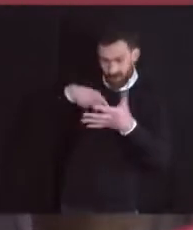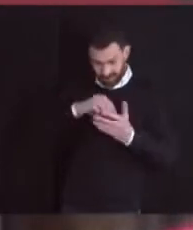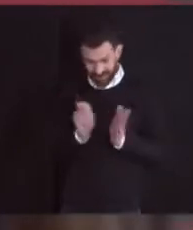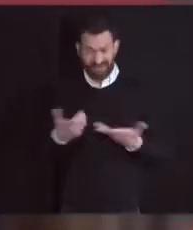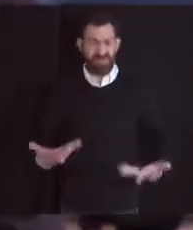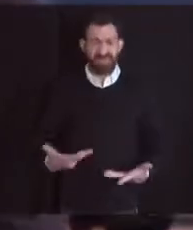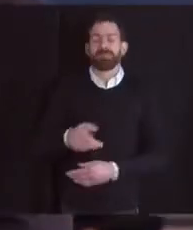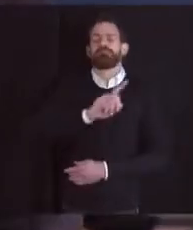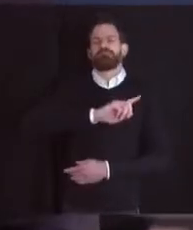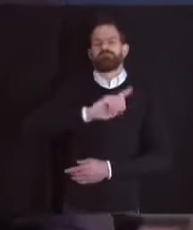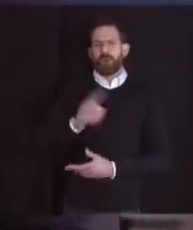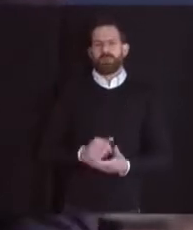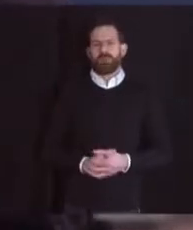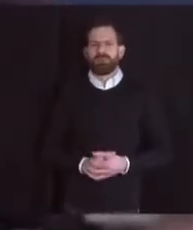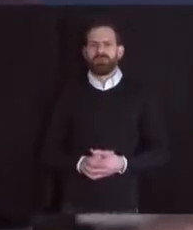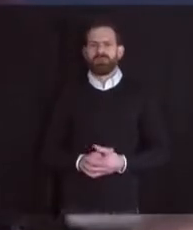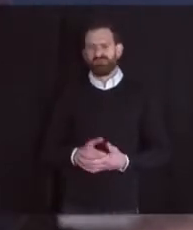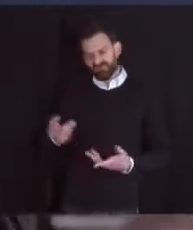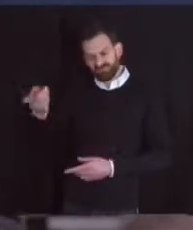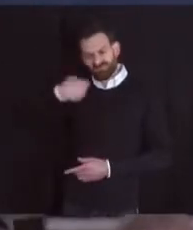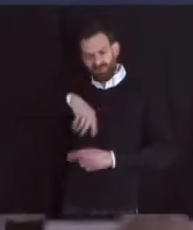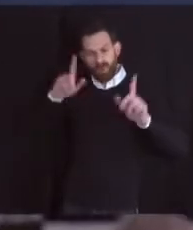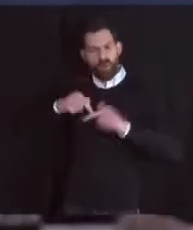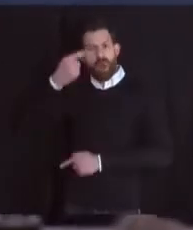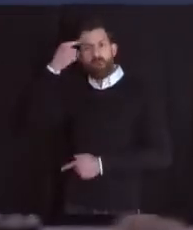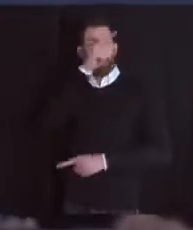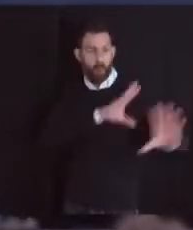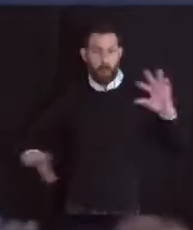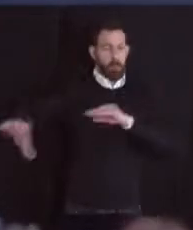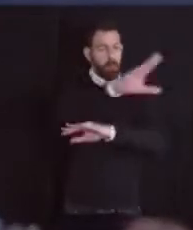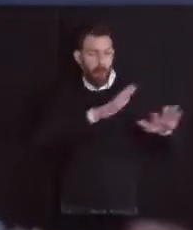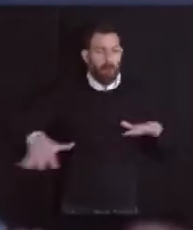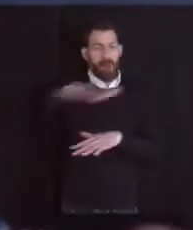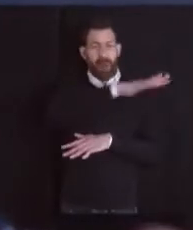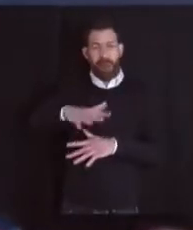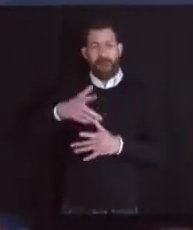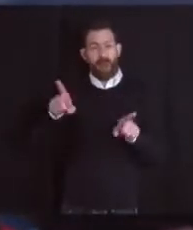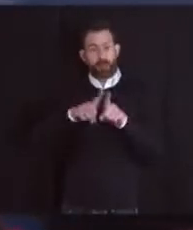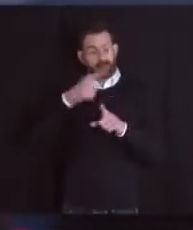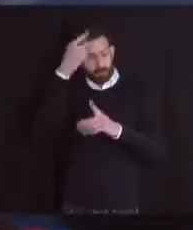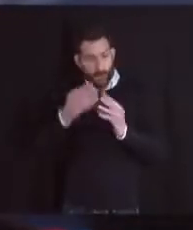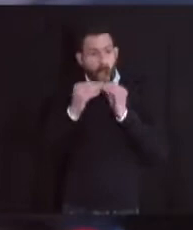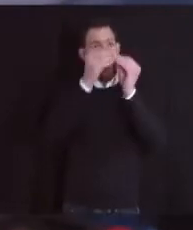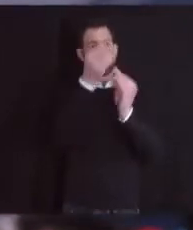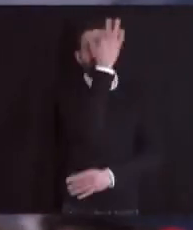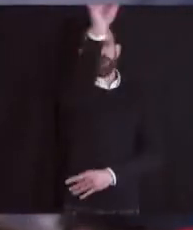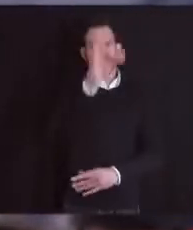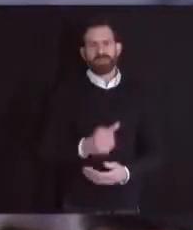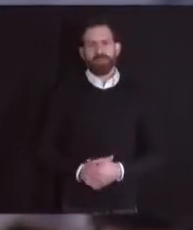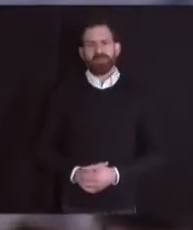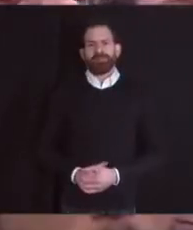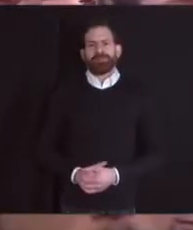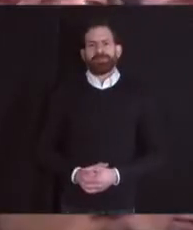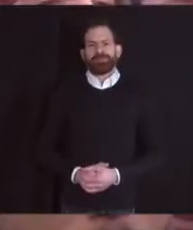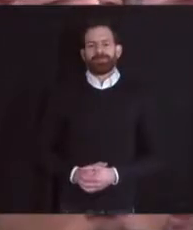vertu, pour toi, notre peuple, et par amour, pour toi, notre France.